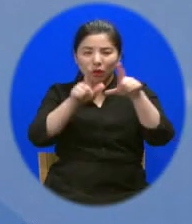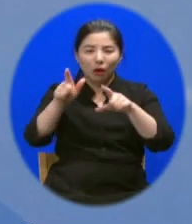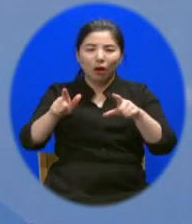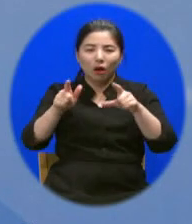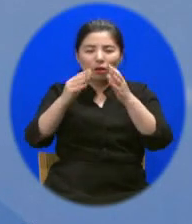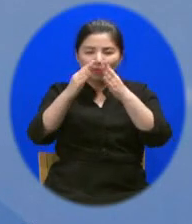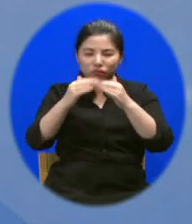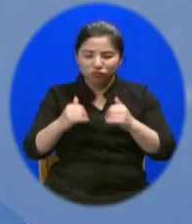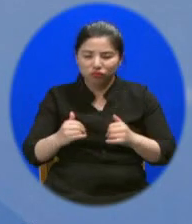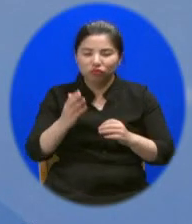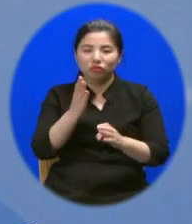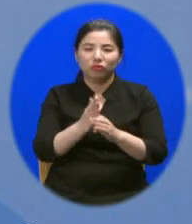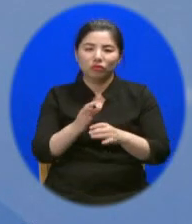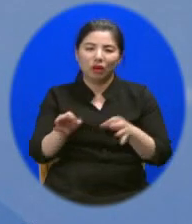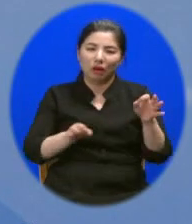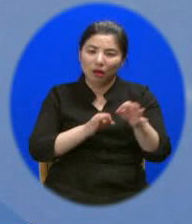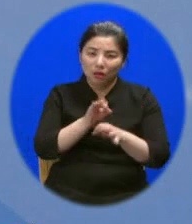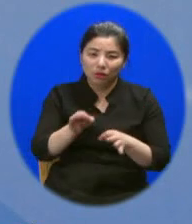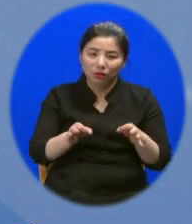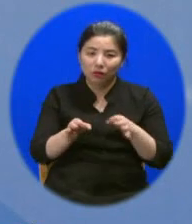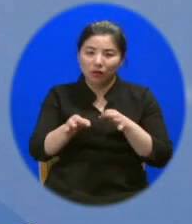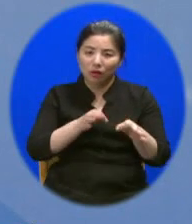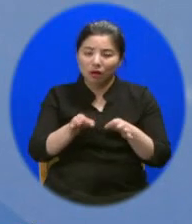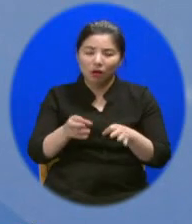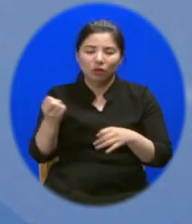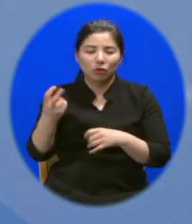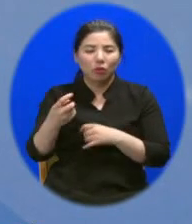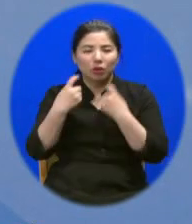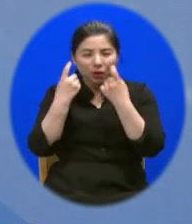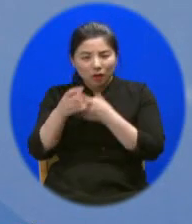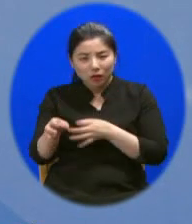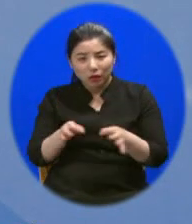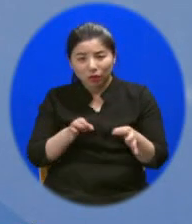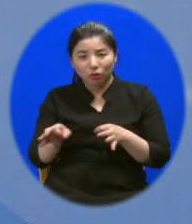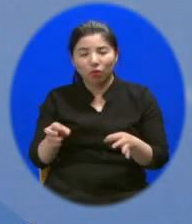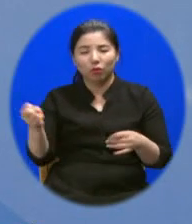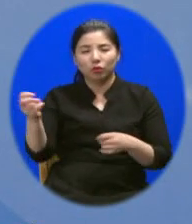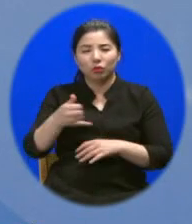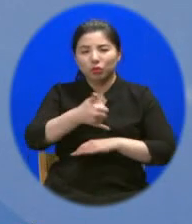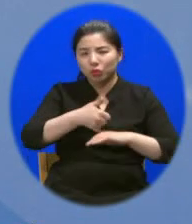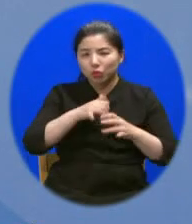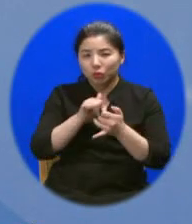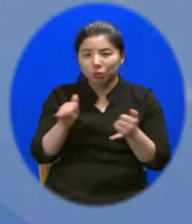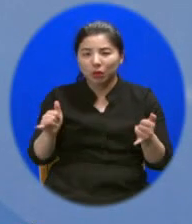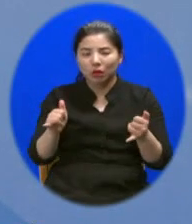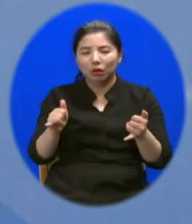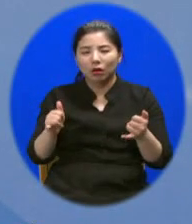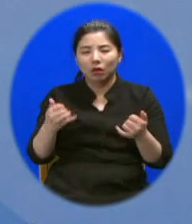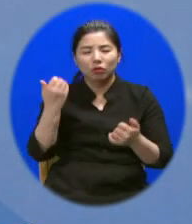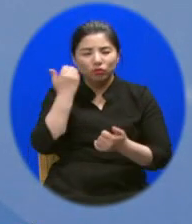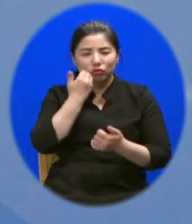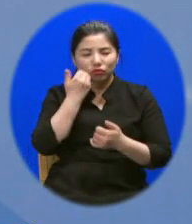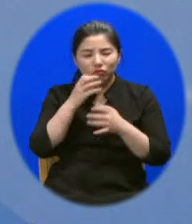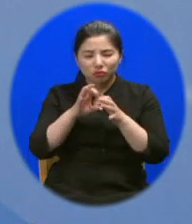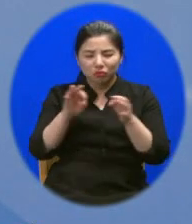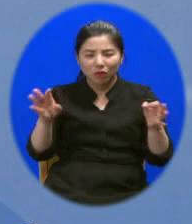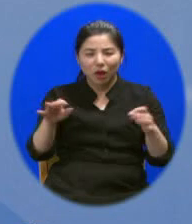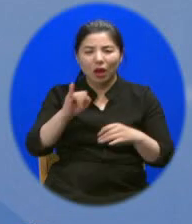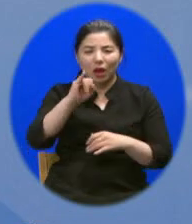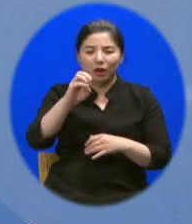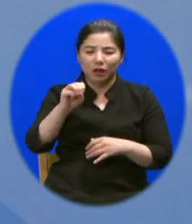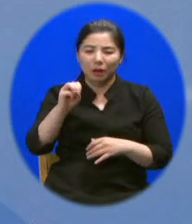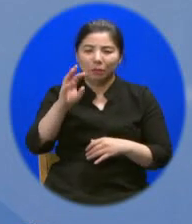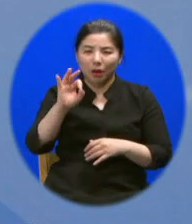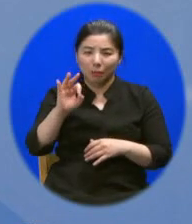있습니다 자영업자 소상공인 농민 등 너나없이 imf 때보다 더